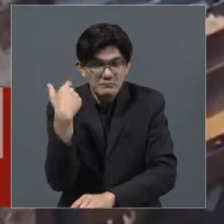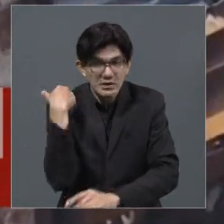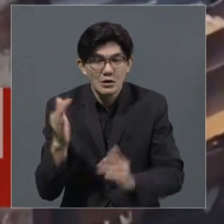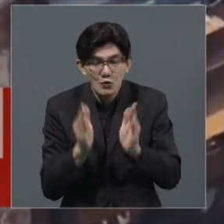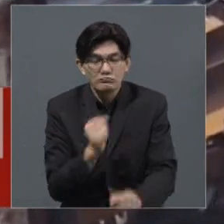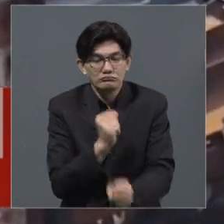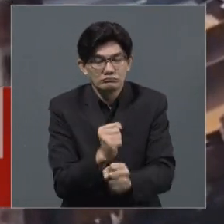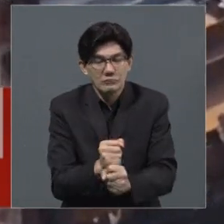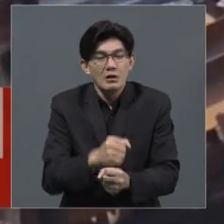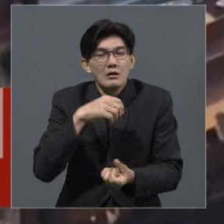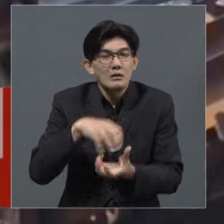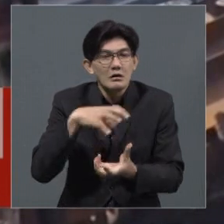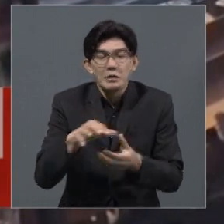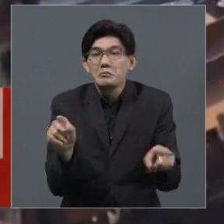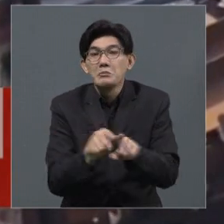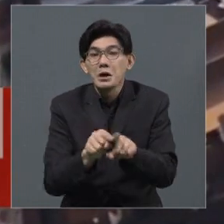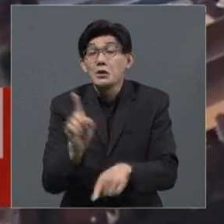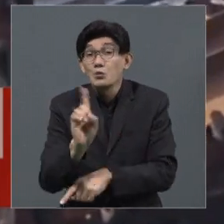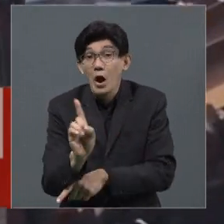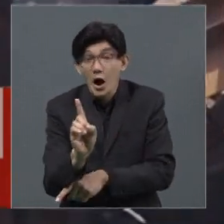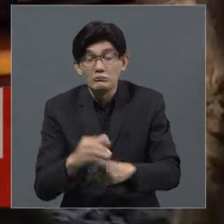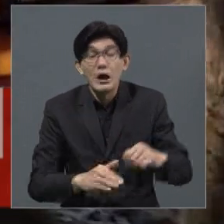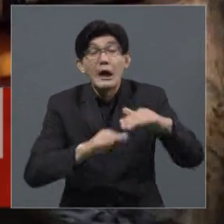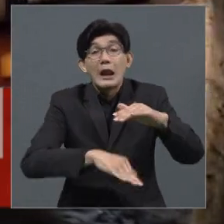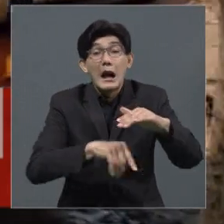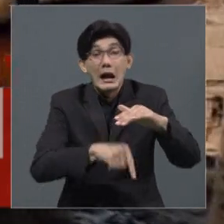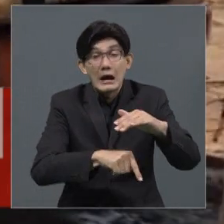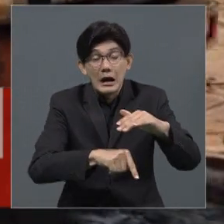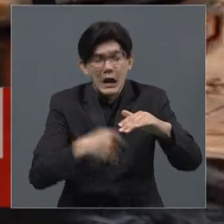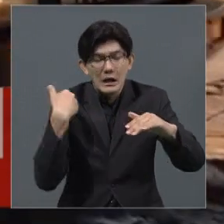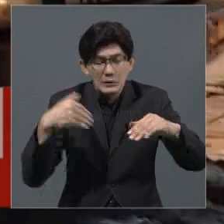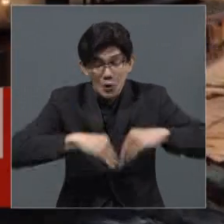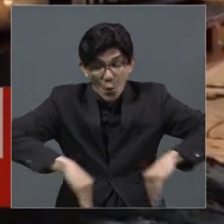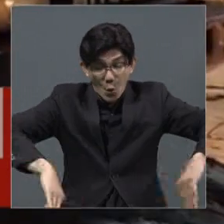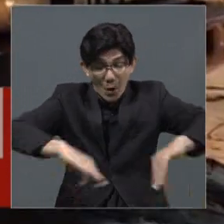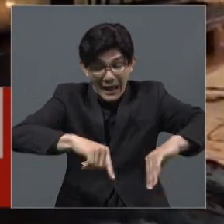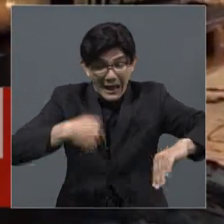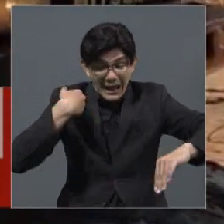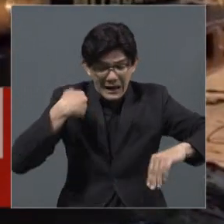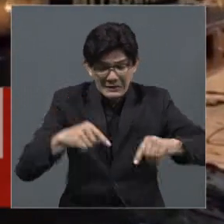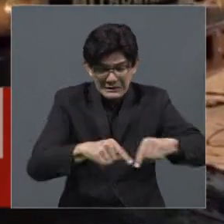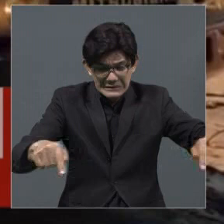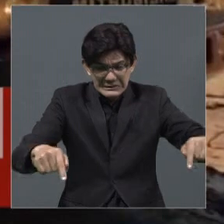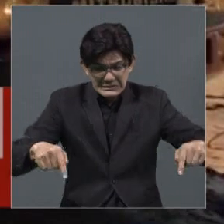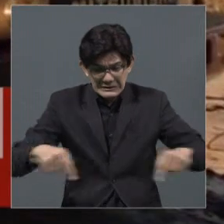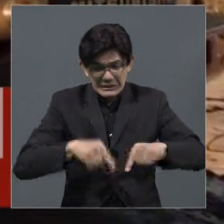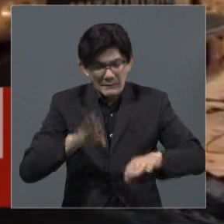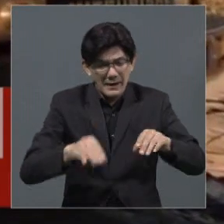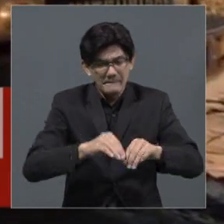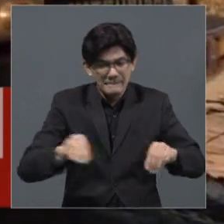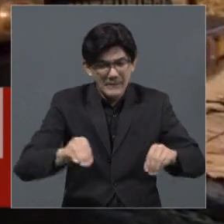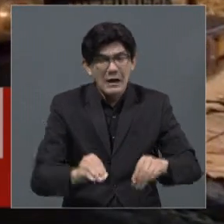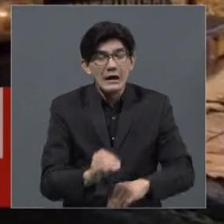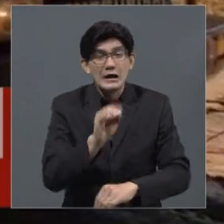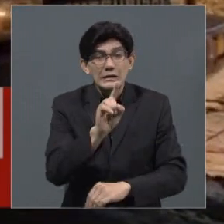ที่ที่เกี่ยวข้องให้ข้อมูลตรงกันครับว่าใต้โรงงานเนี่ยพื้นด้านล่างมันมีช่องสี่เหลี่ยมอยู่ไซส์ไม่ใหญ่เท่าไหร่ฮะแค่เมตรคูณเมตร